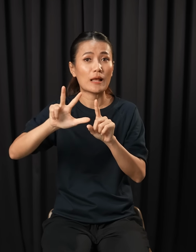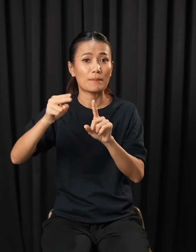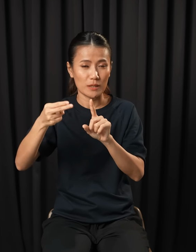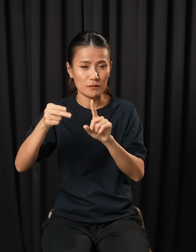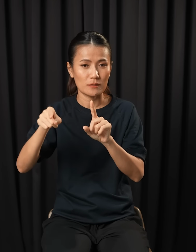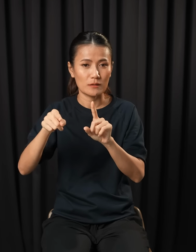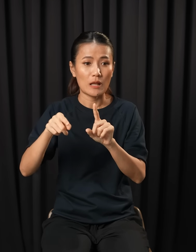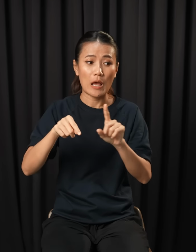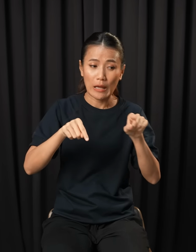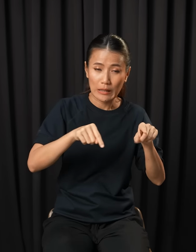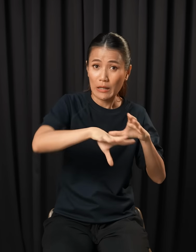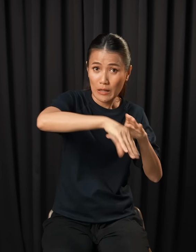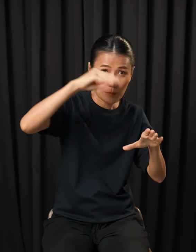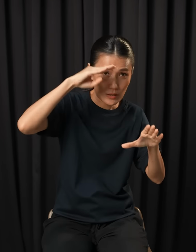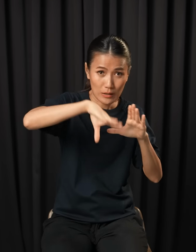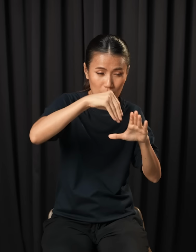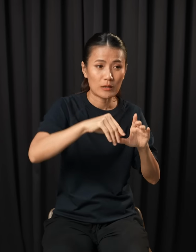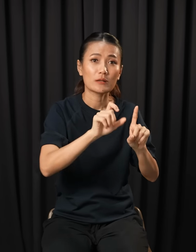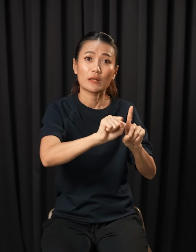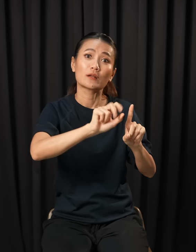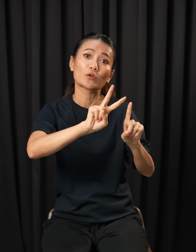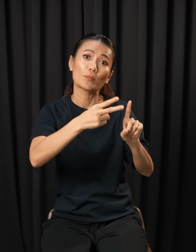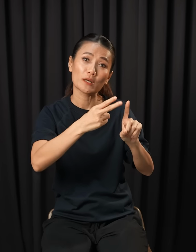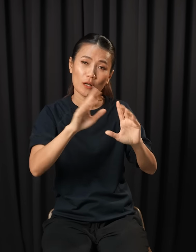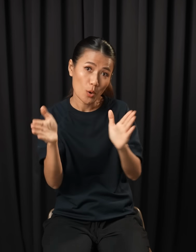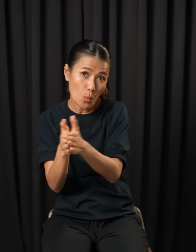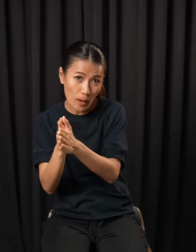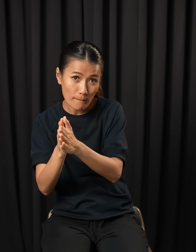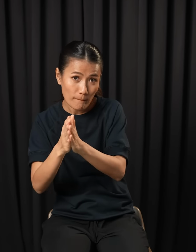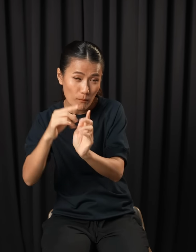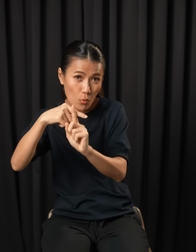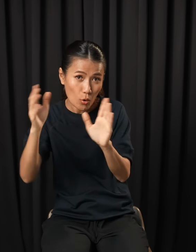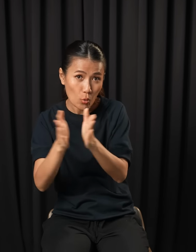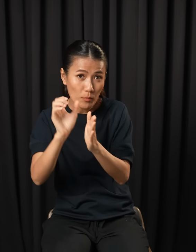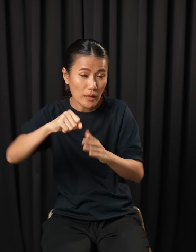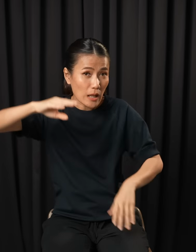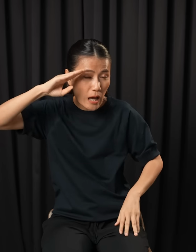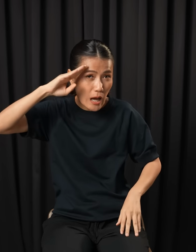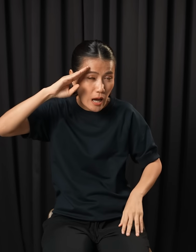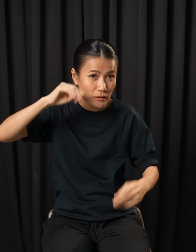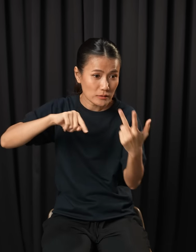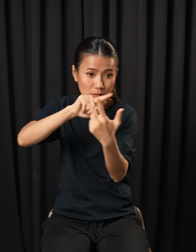าบัตร130,000บวก100,000 300,000ไอ้130,000แล้วก็เอาเข้าไปเติมเนี่ย